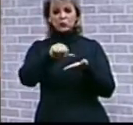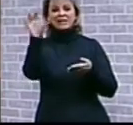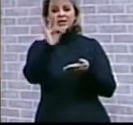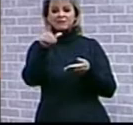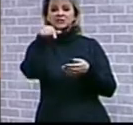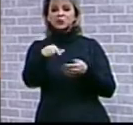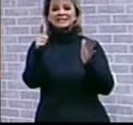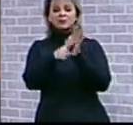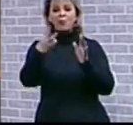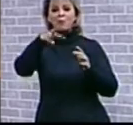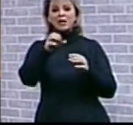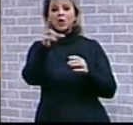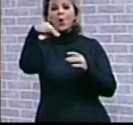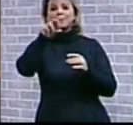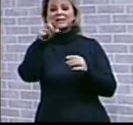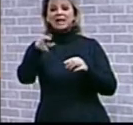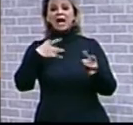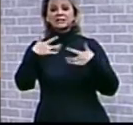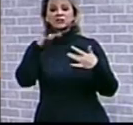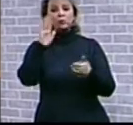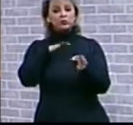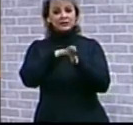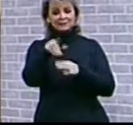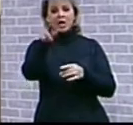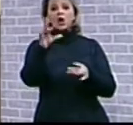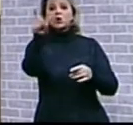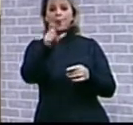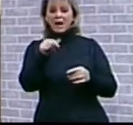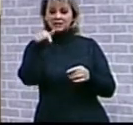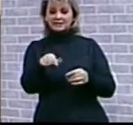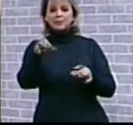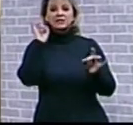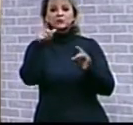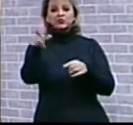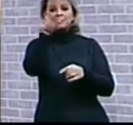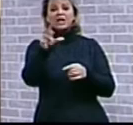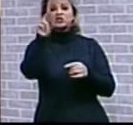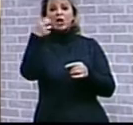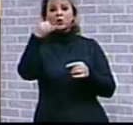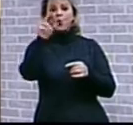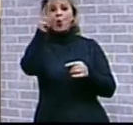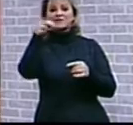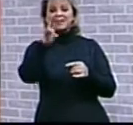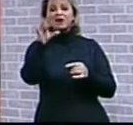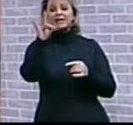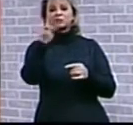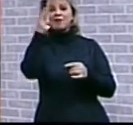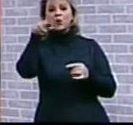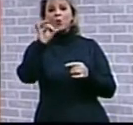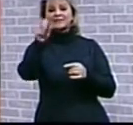Ростове. 7 марта оперная дива станет исполнительницей романсов. Прозвучат произведения Чайковского,